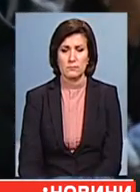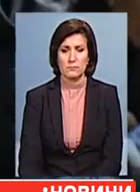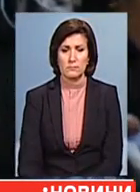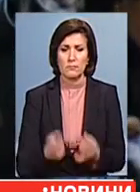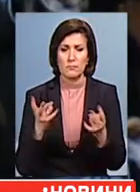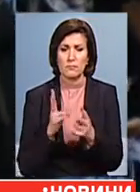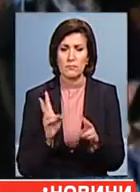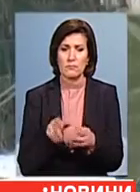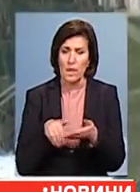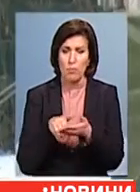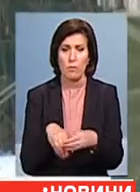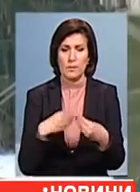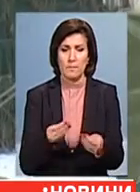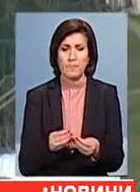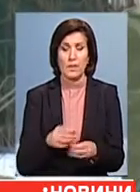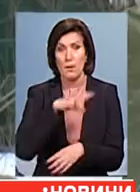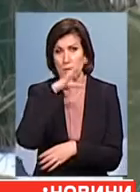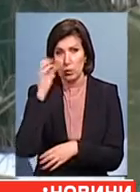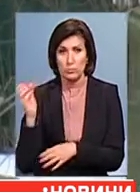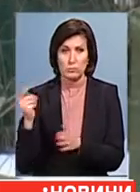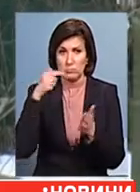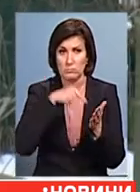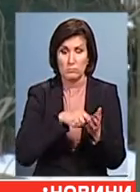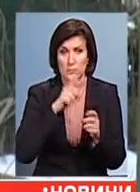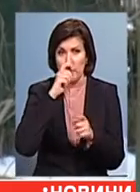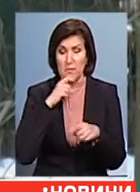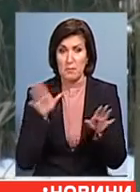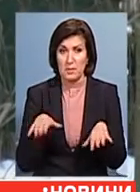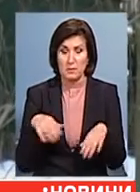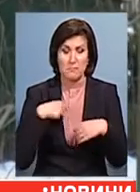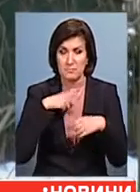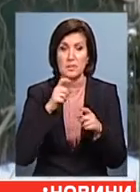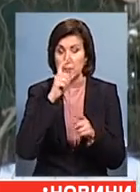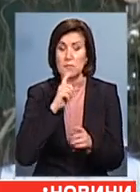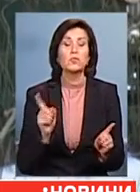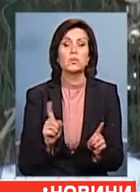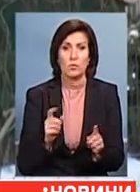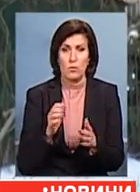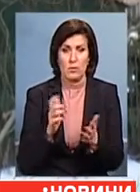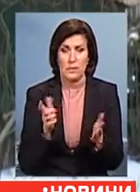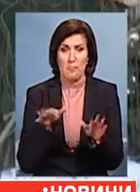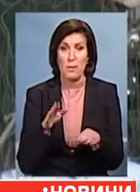їй, надати їй допомогу. Одну ночі нам в палатку залетіла непонятна птиця. Спочатку ми не поняли, що за птиця.